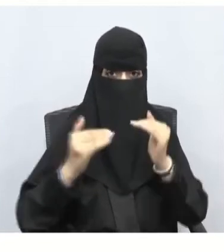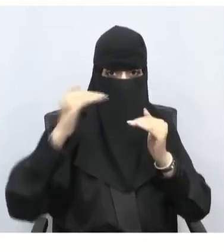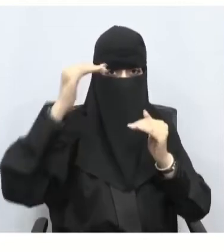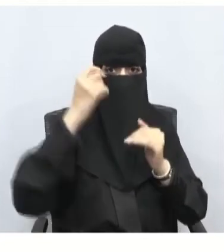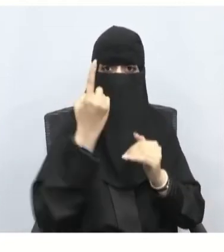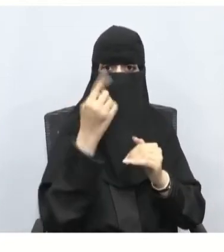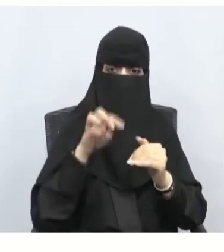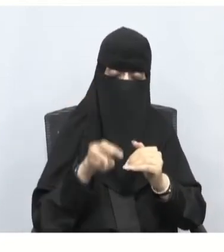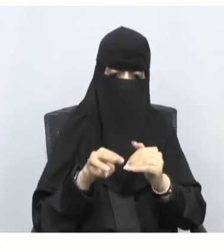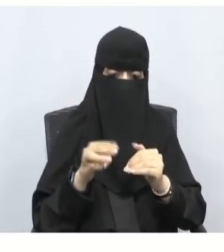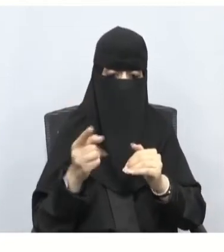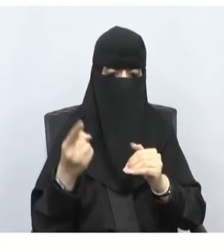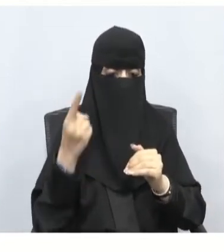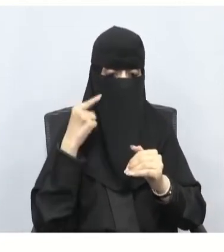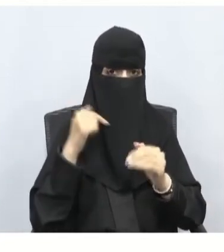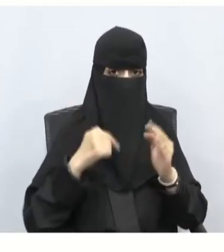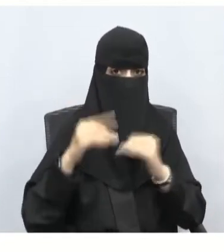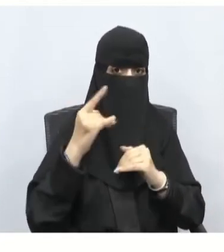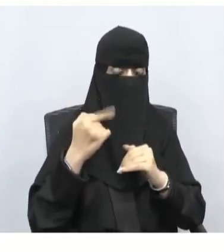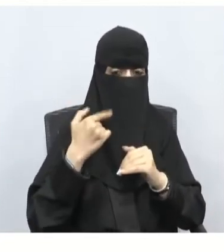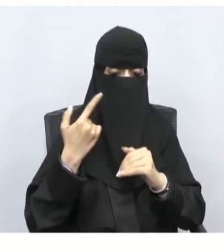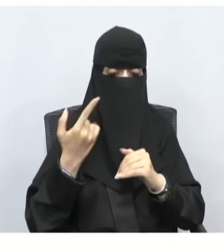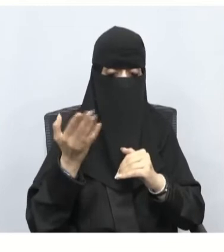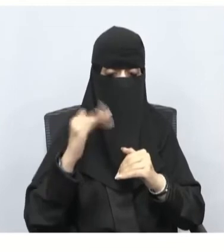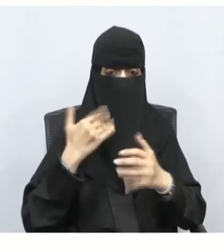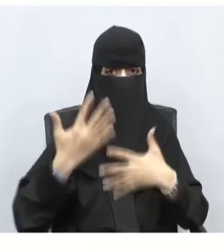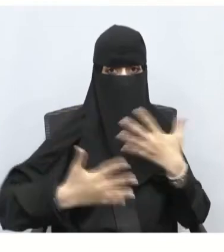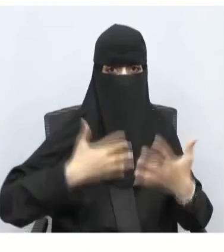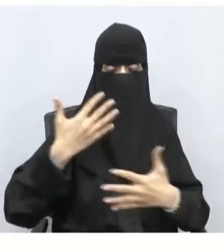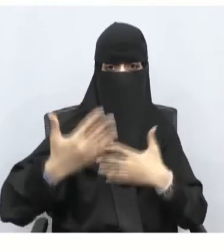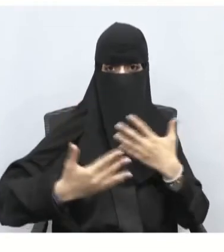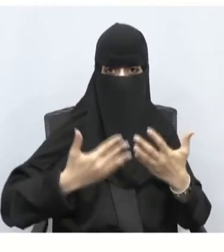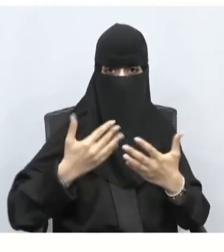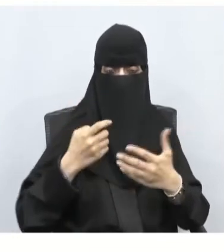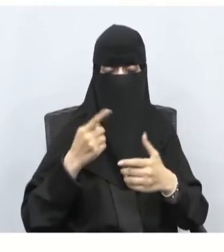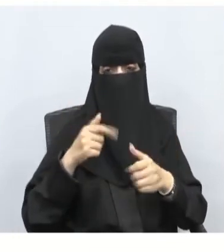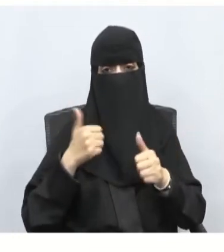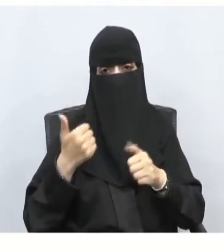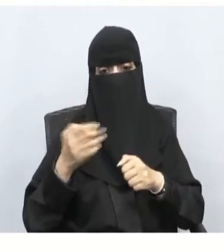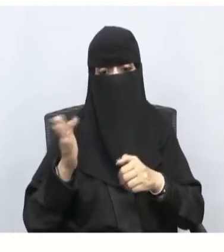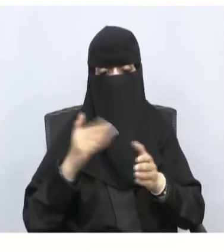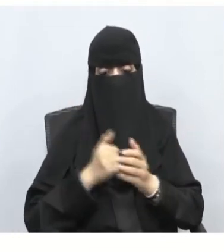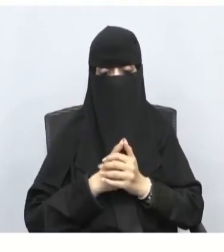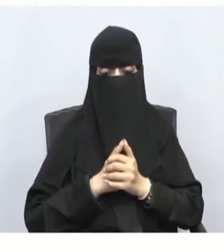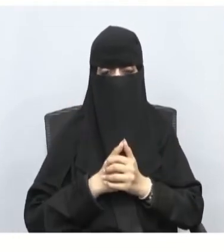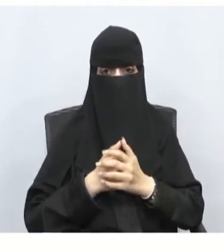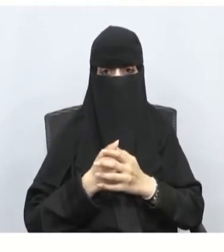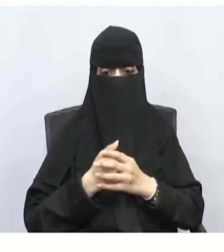تضاعفت إلى 1000، كم ضعف؟ كانت 4 حتكون 6، أحسنتم.